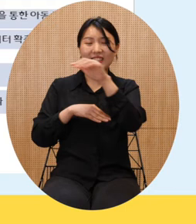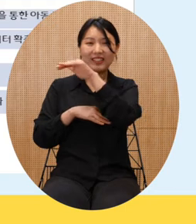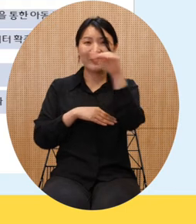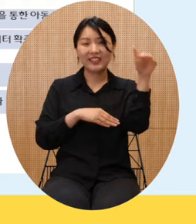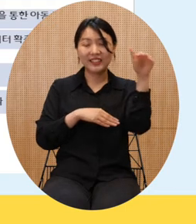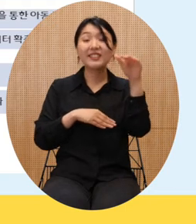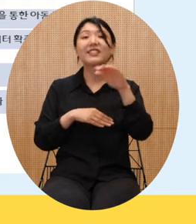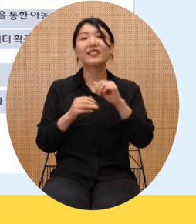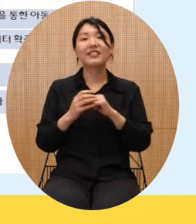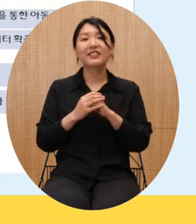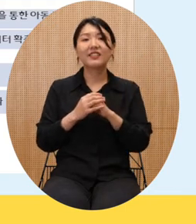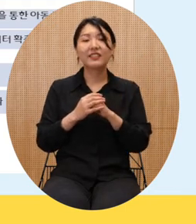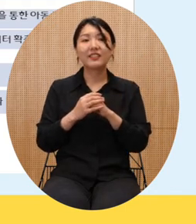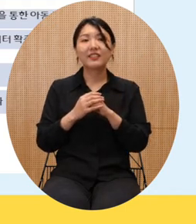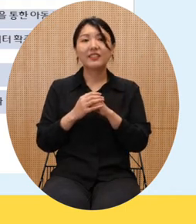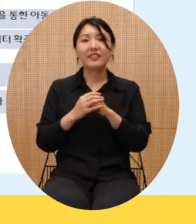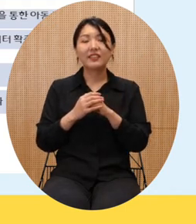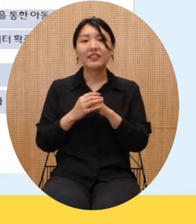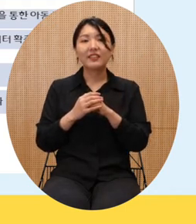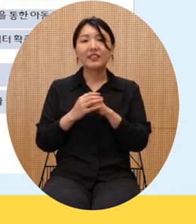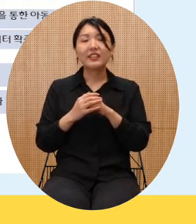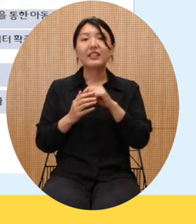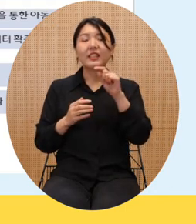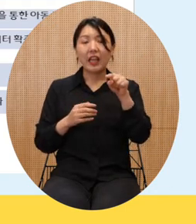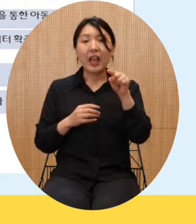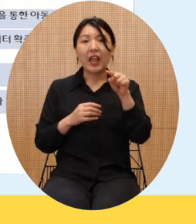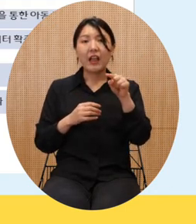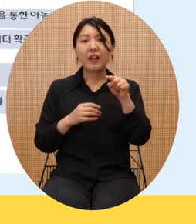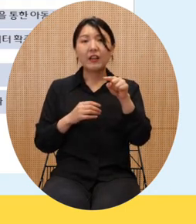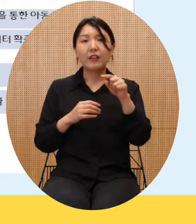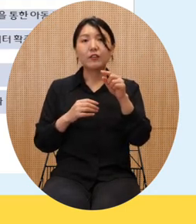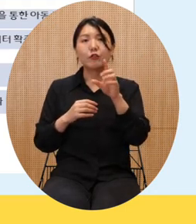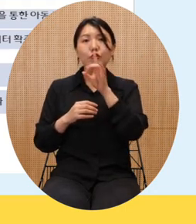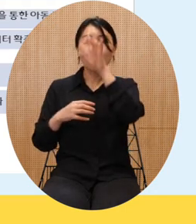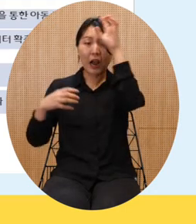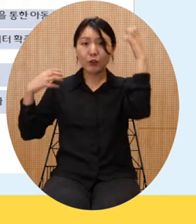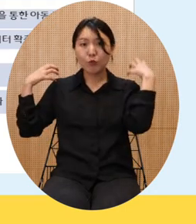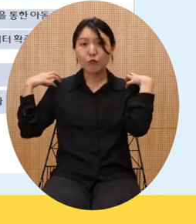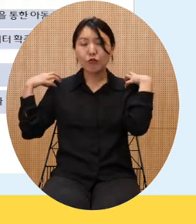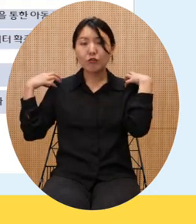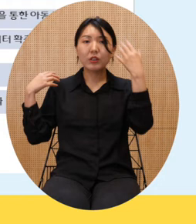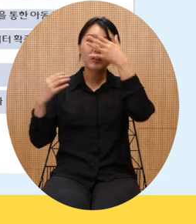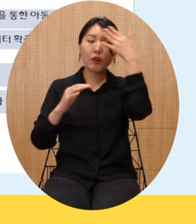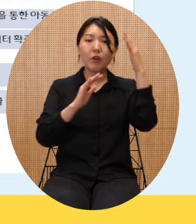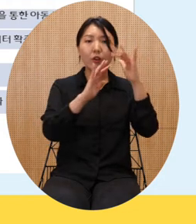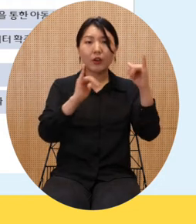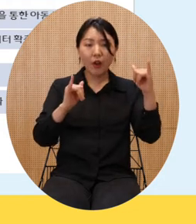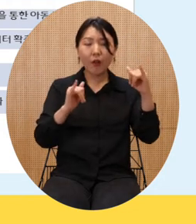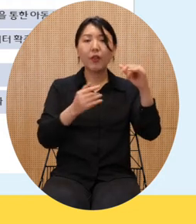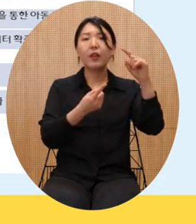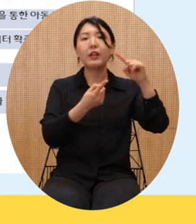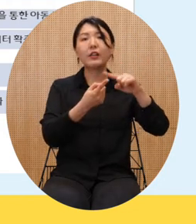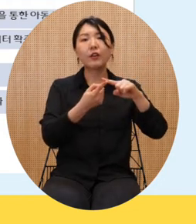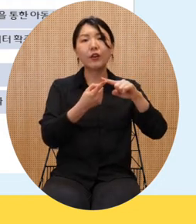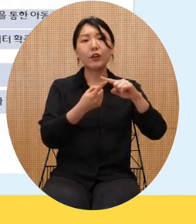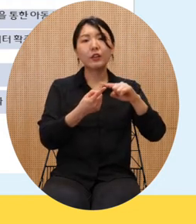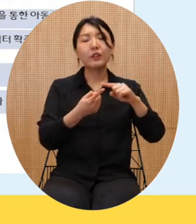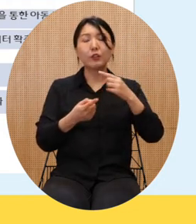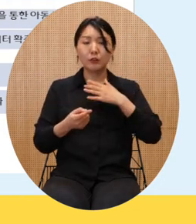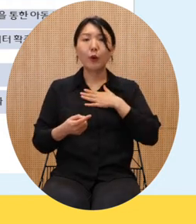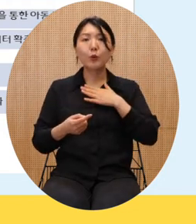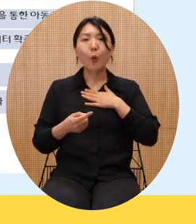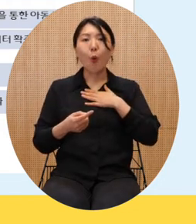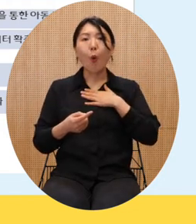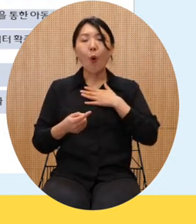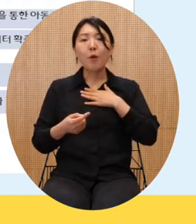60%라는 우리나라에서 가장 앞선 기준이었죠. 시흥이 중위소득 60%이었고 그리고 이 기준이 결국 중앙정부에서